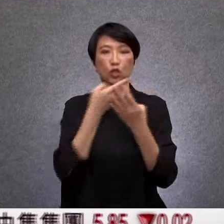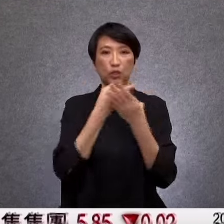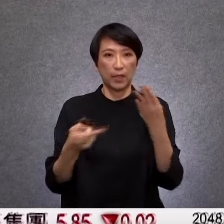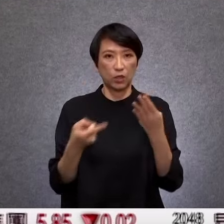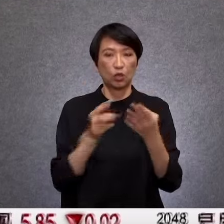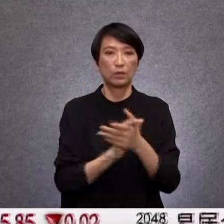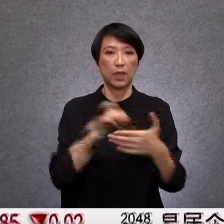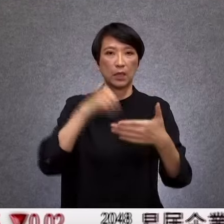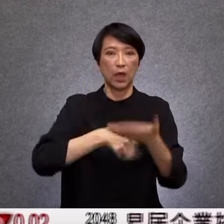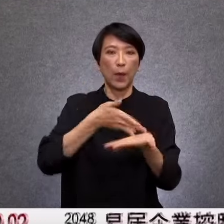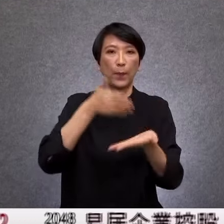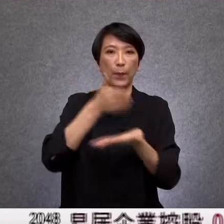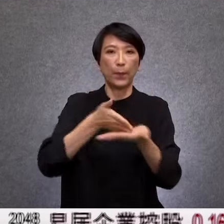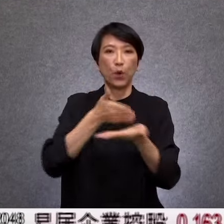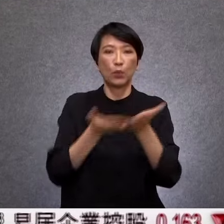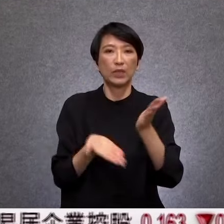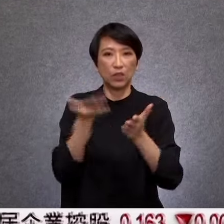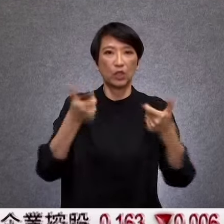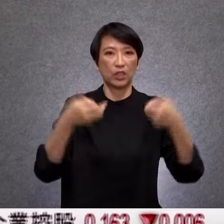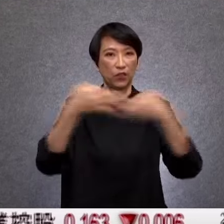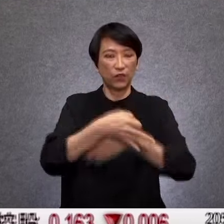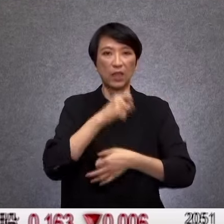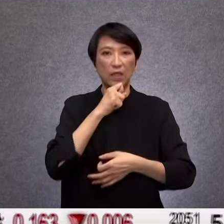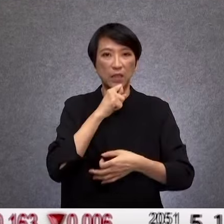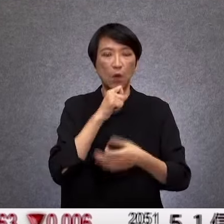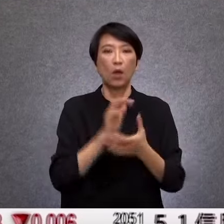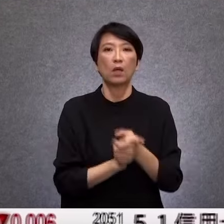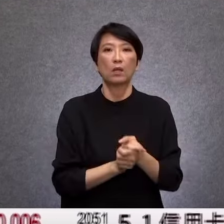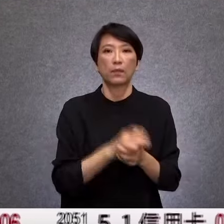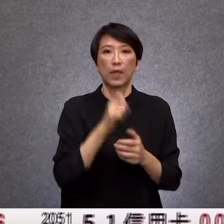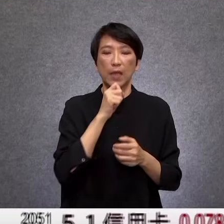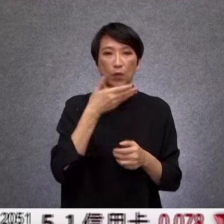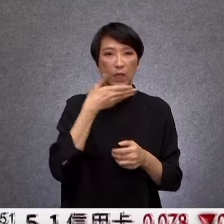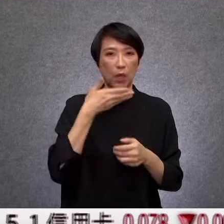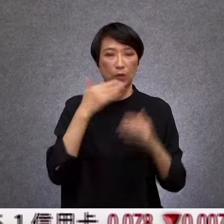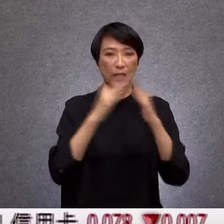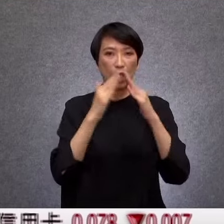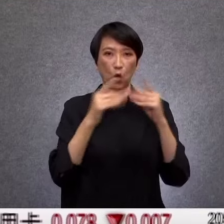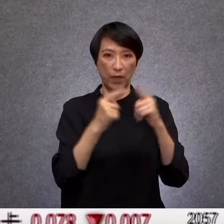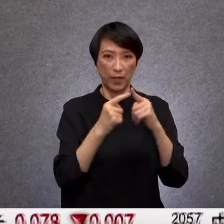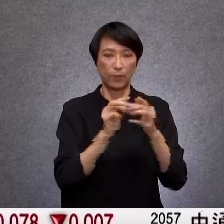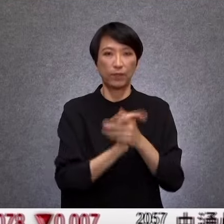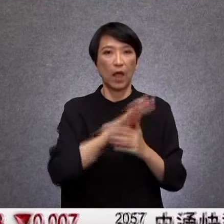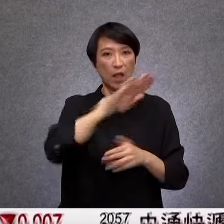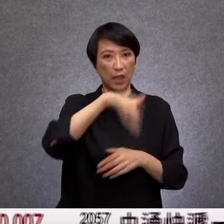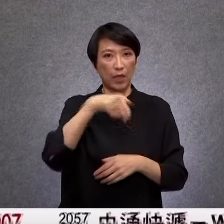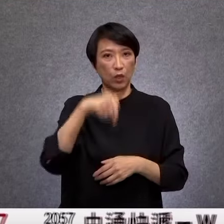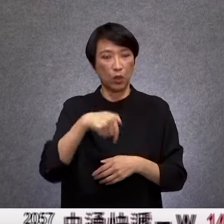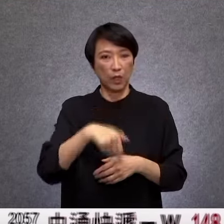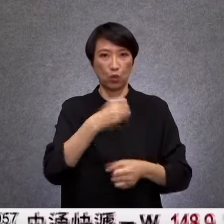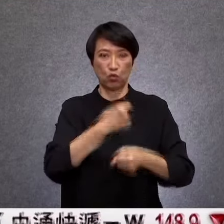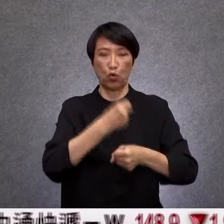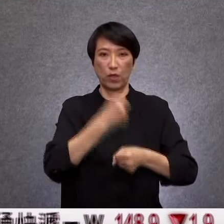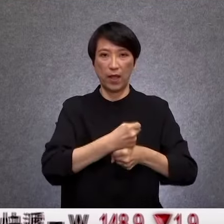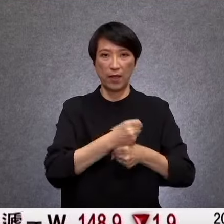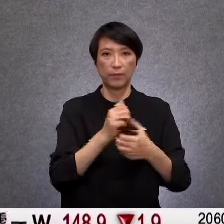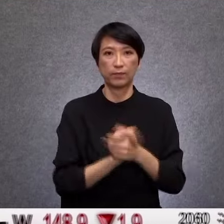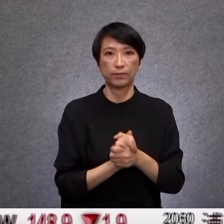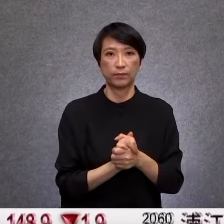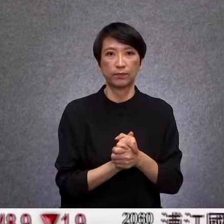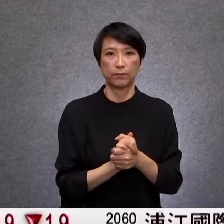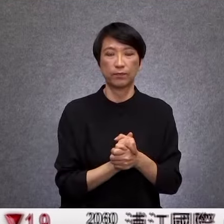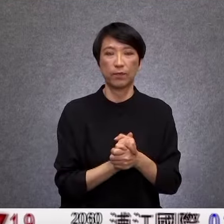比較年青嘅30多歲、40多歲，其中一半以上左右結咗婚，有一啲年青嘅屋企人，咁